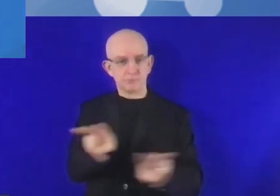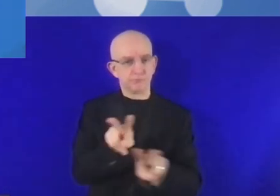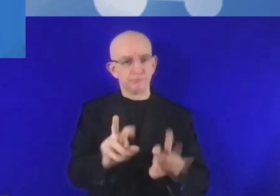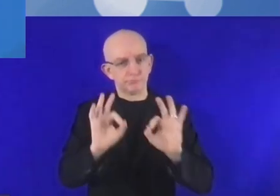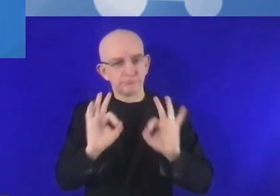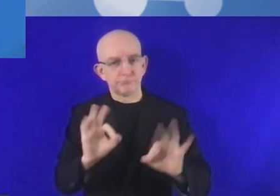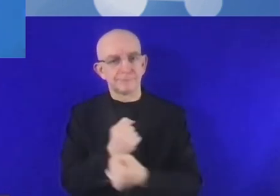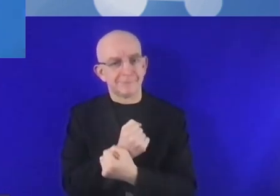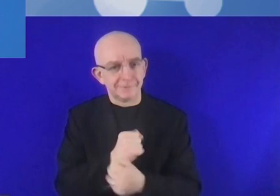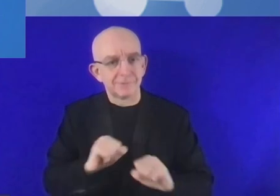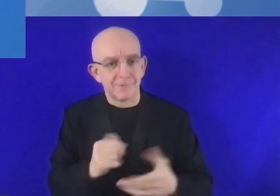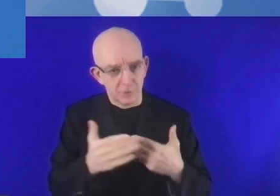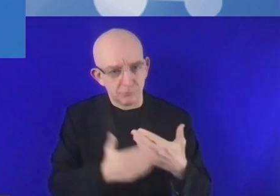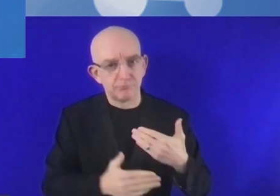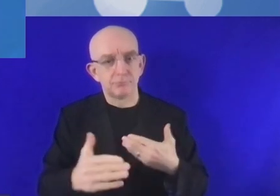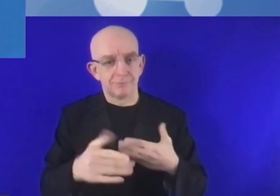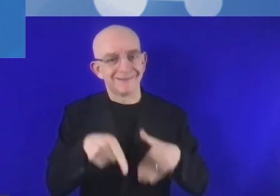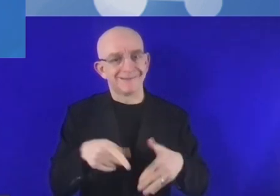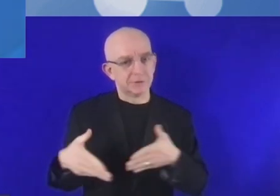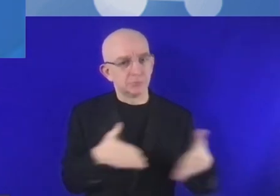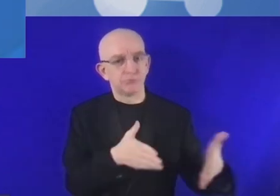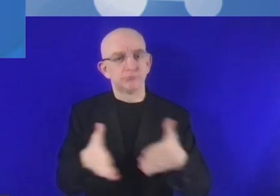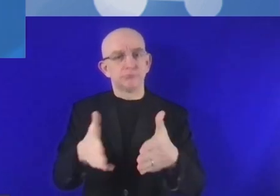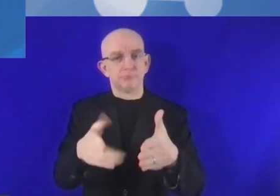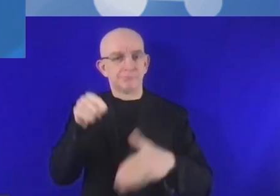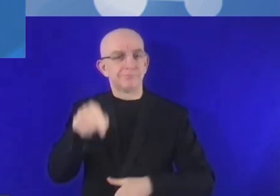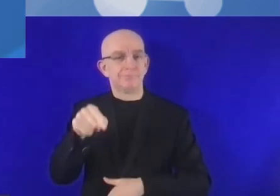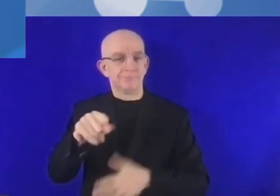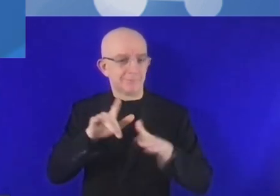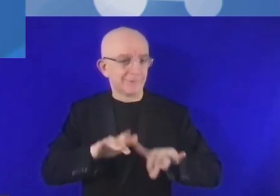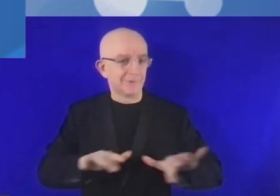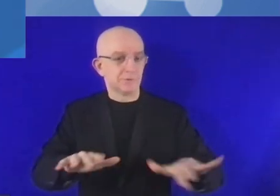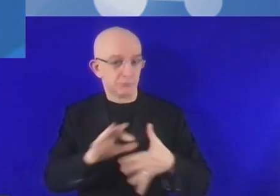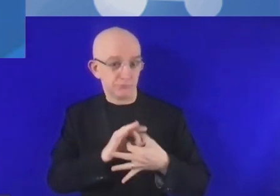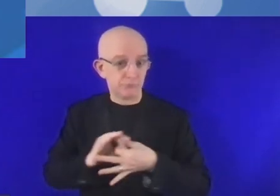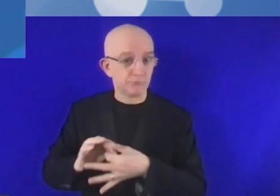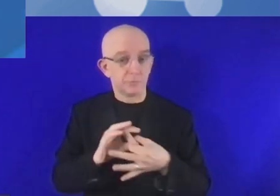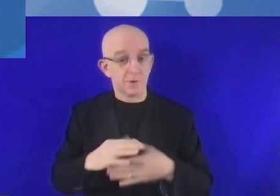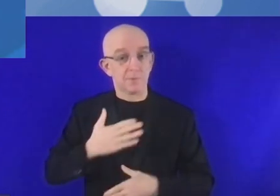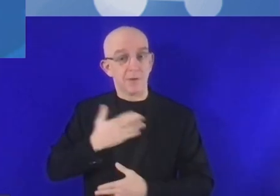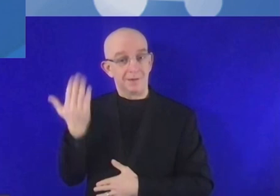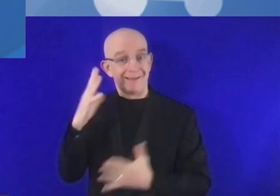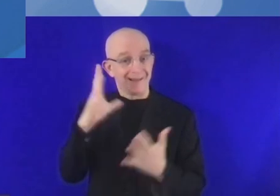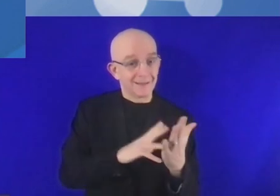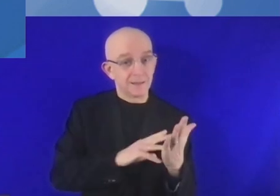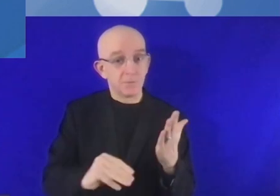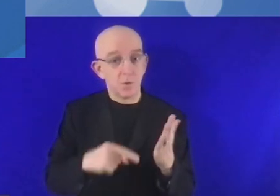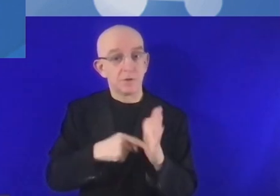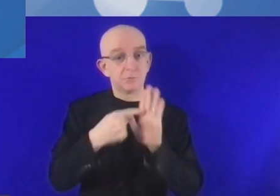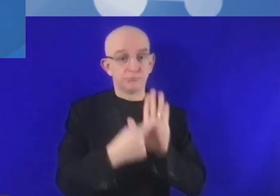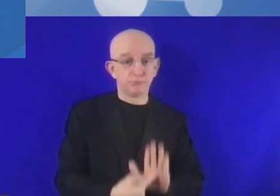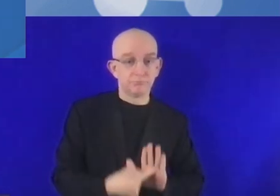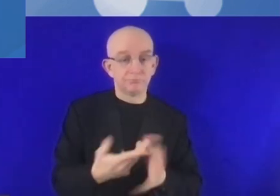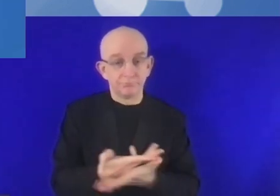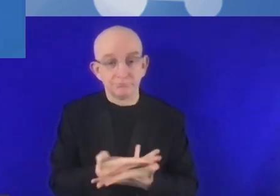raporcie na temat naszej wspólnej agendy cyfrowej zaproponowałem inicjatywę Global Digital Commons, globalne porozumienie cyfrowe, która ma na celu zbliżenie